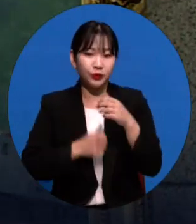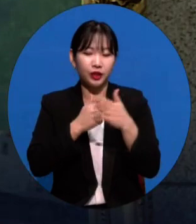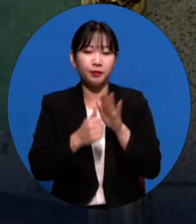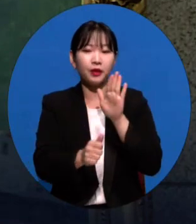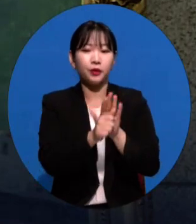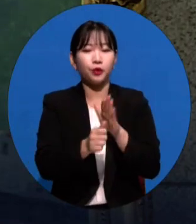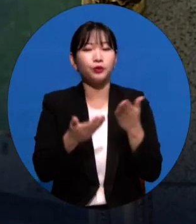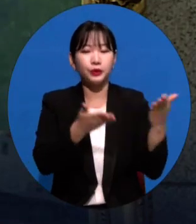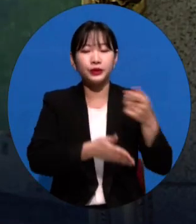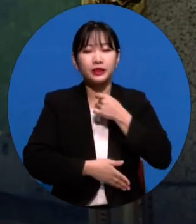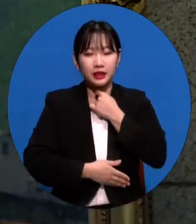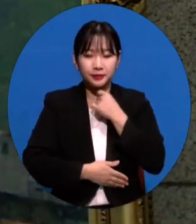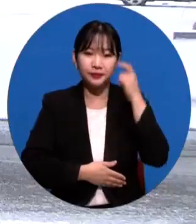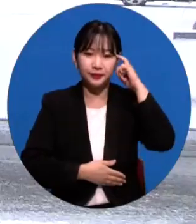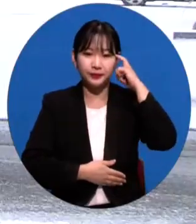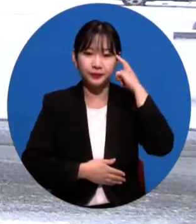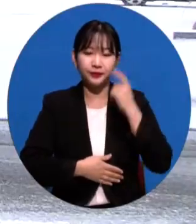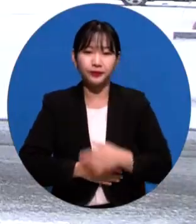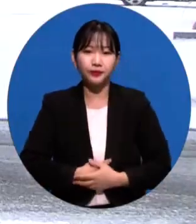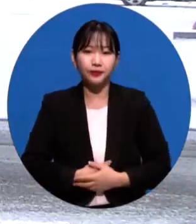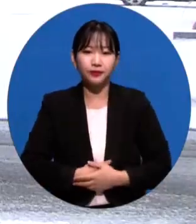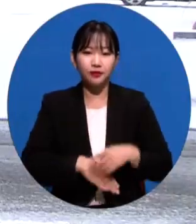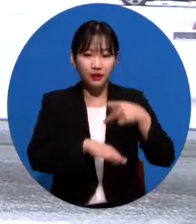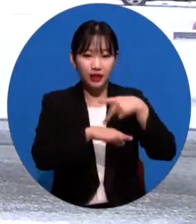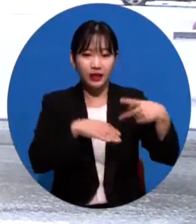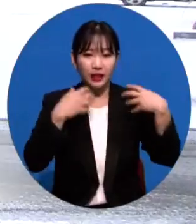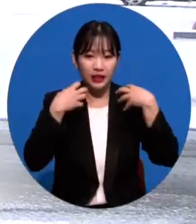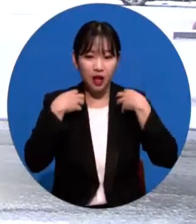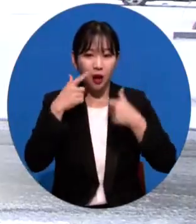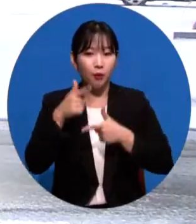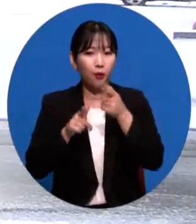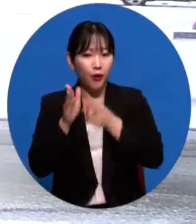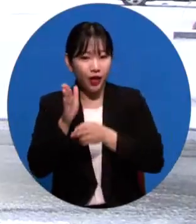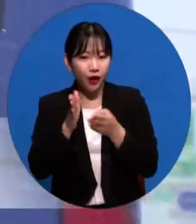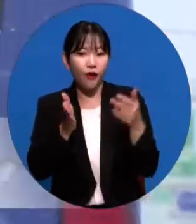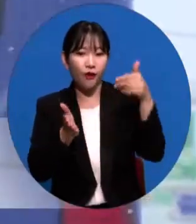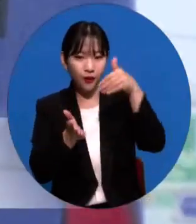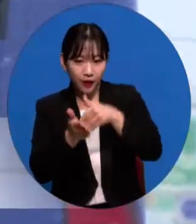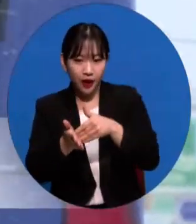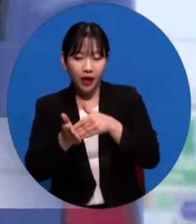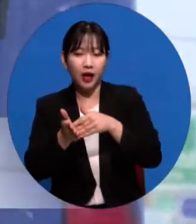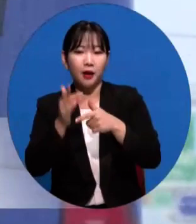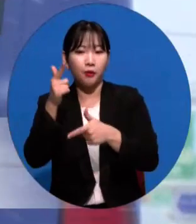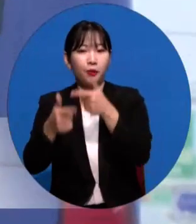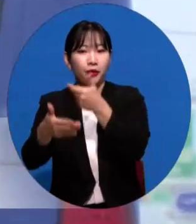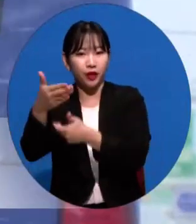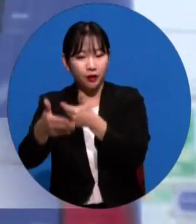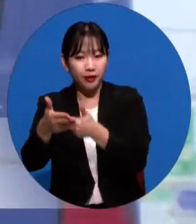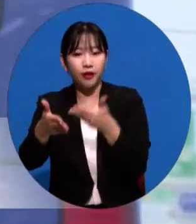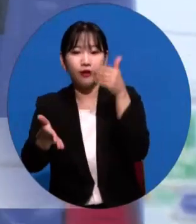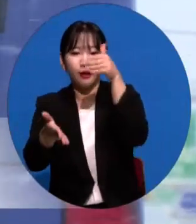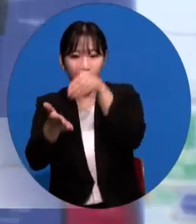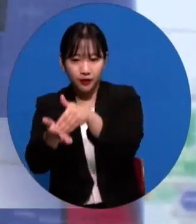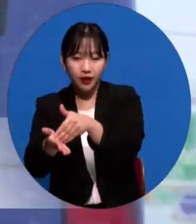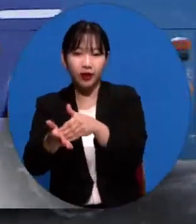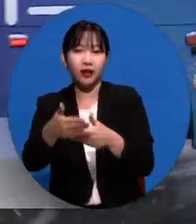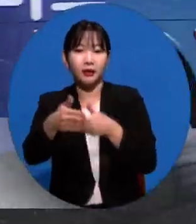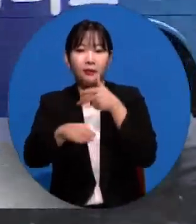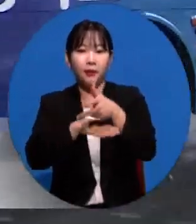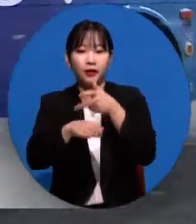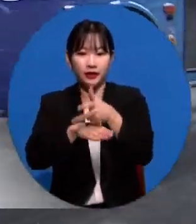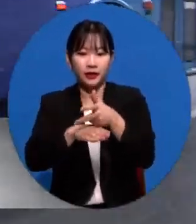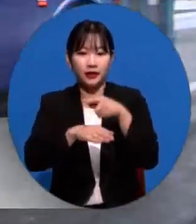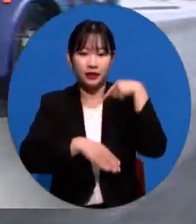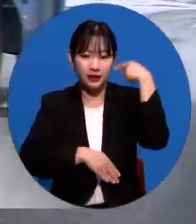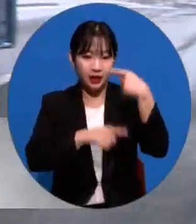도움을 드려야 되겠다 생각을 해서 신안군에서 목포역을 경유해 목포 버스터미널을 잇는 광역버스는